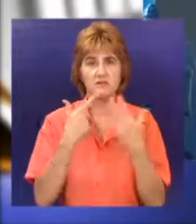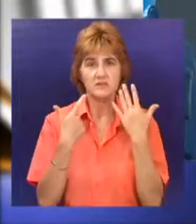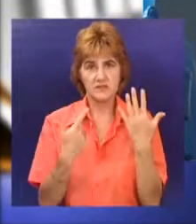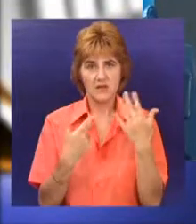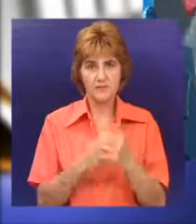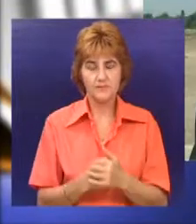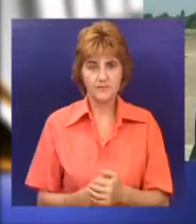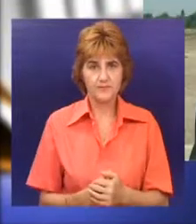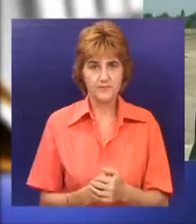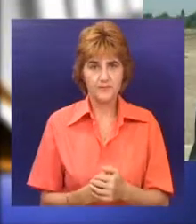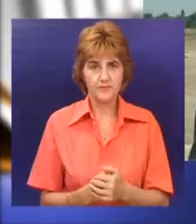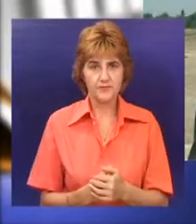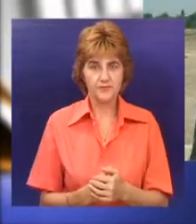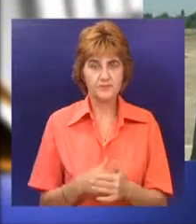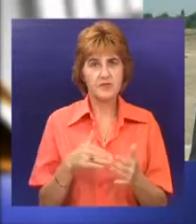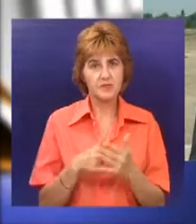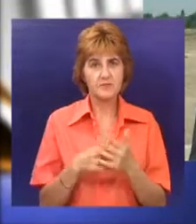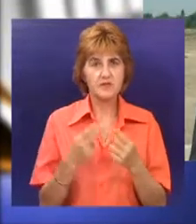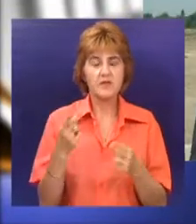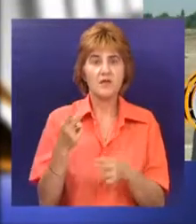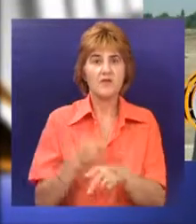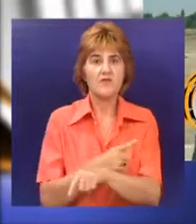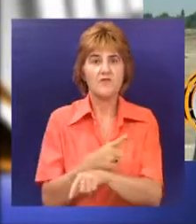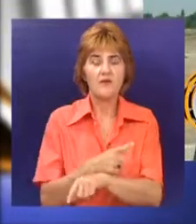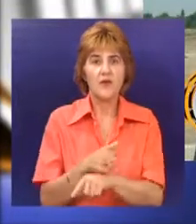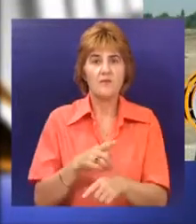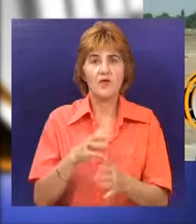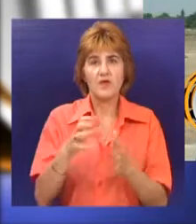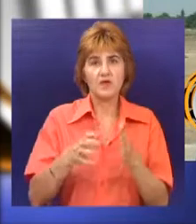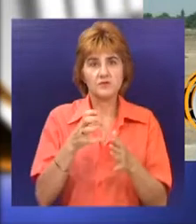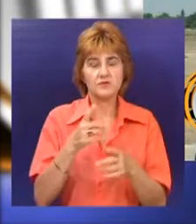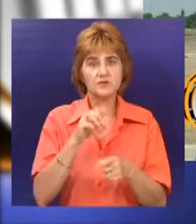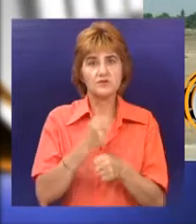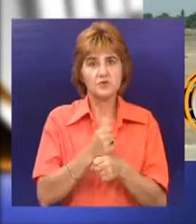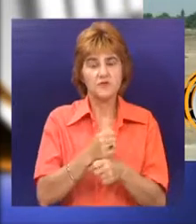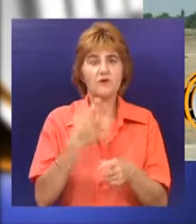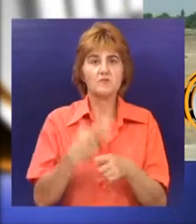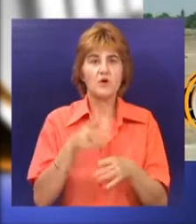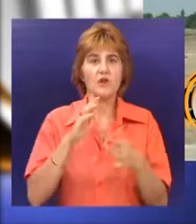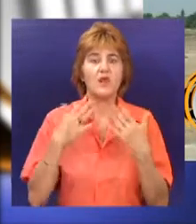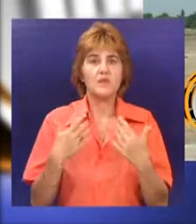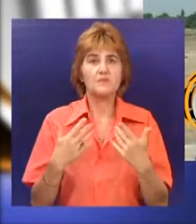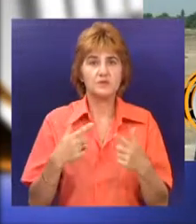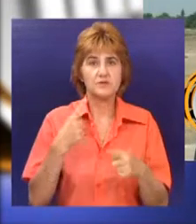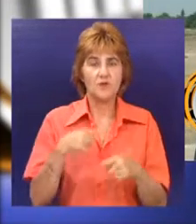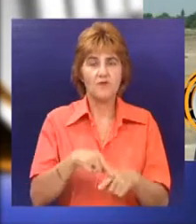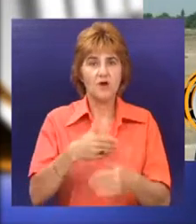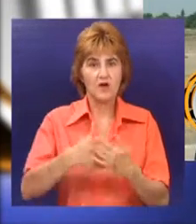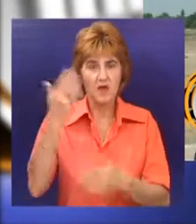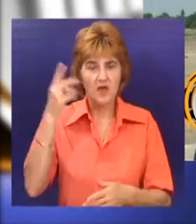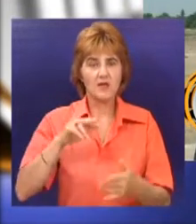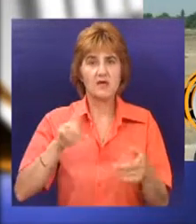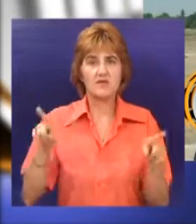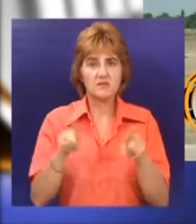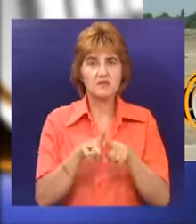da ne postoji više vremena da bi se tako važne stvari otezale i da svake godine iznova ponavljamo iste probleme u ovom gradu i